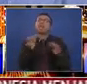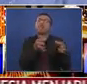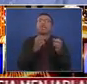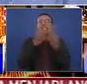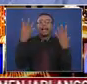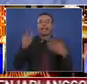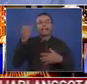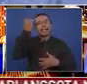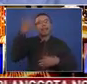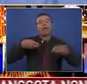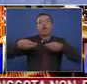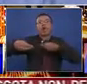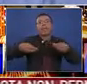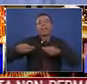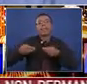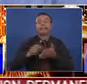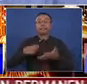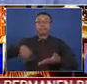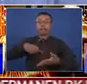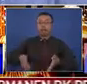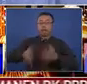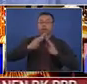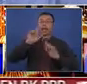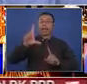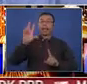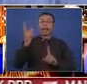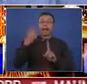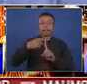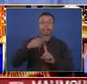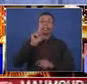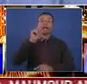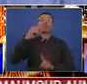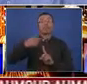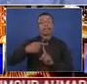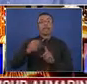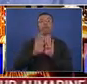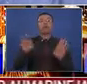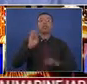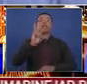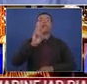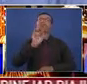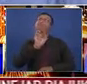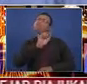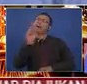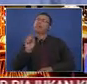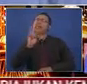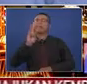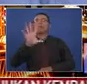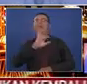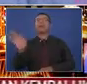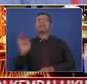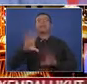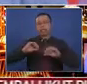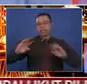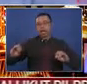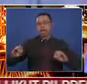saya jelaskan ini ilmu ekonomi Pak kami membangun lrt MRT 1 triliun kira-kira mau buka 30.000 sampai r5.000 Tenaga Kerja